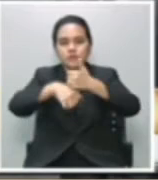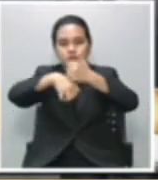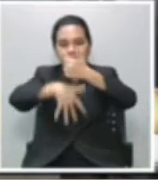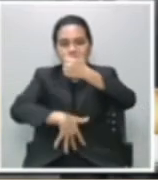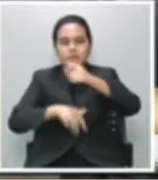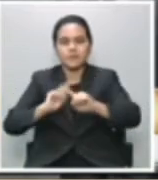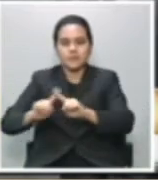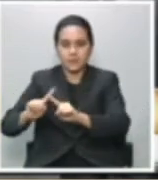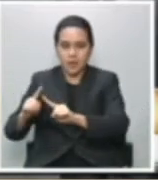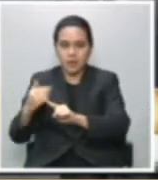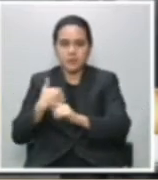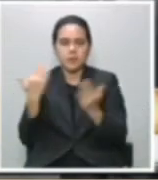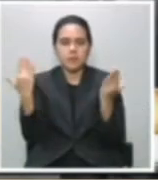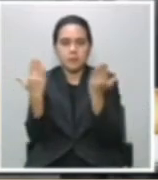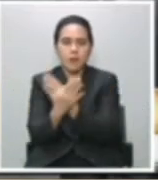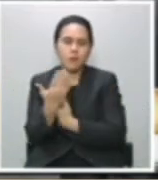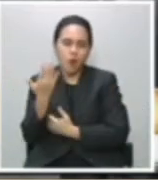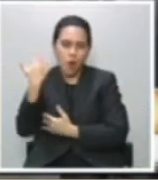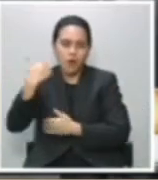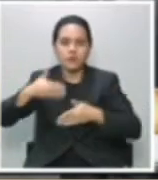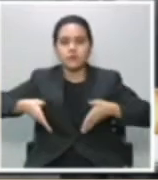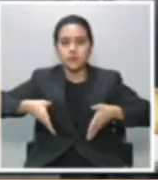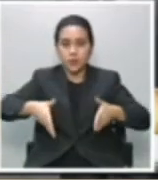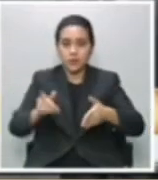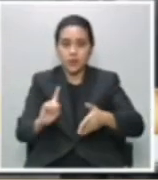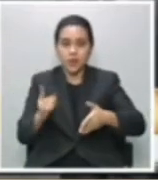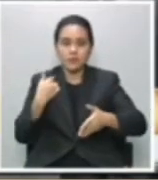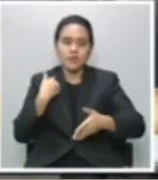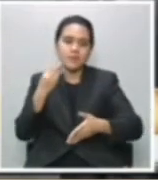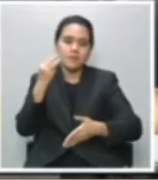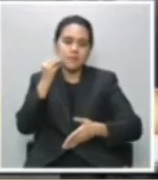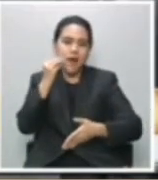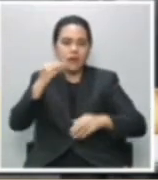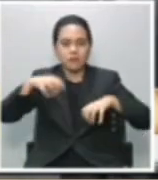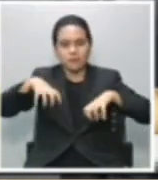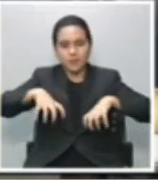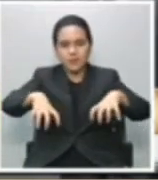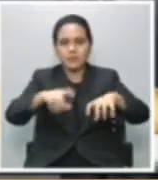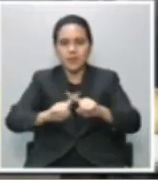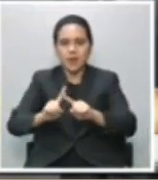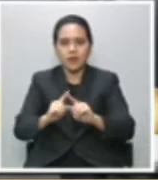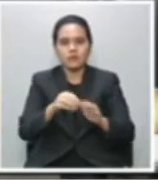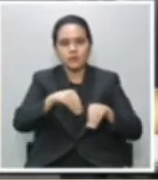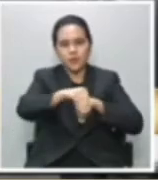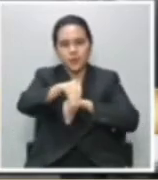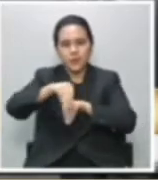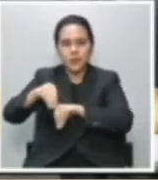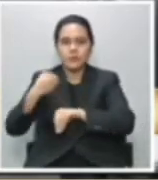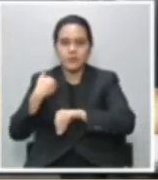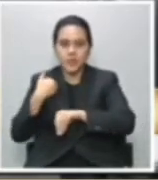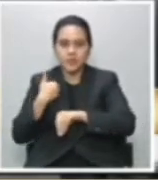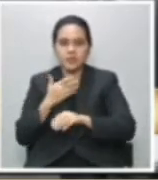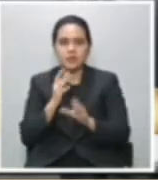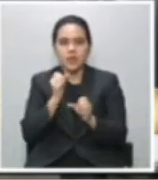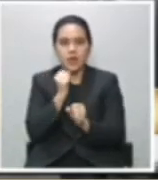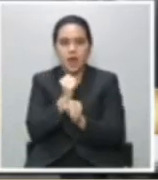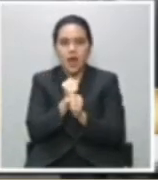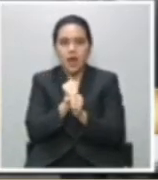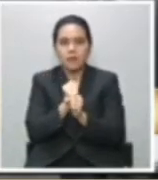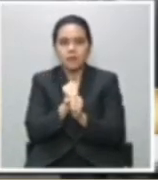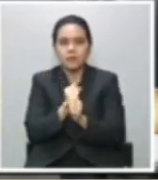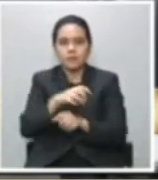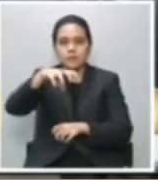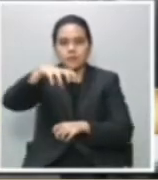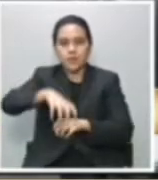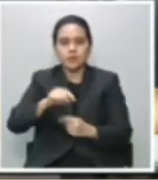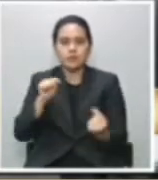ๆแต่ก่อนนั้นถนนหนทางนั้นอยู่ในหมู่บ้านอยู่ในชนบทได้รับการดูแลจากหน่วยงานที่ชื่อว่าหน่วยเร่งรั